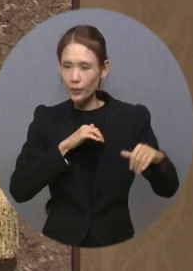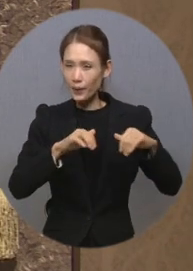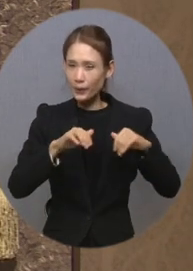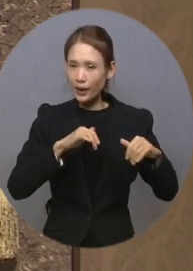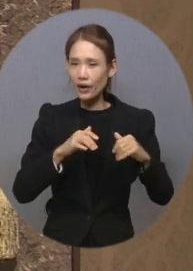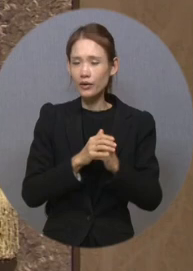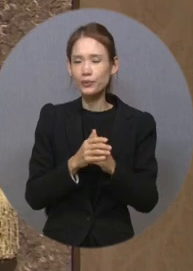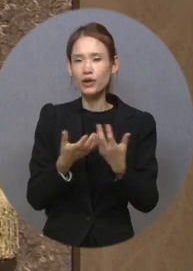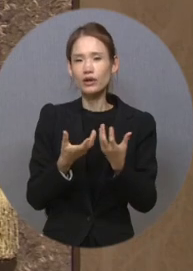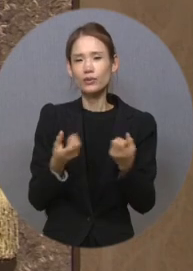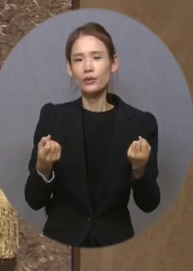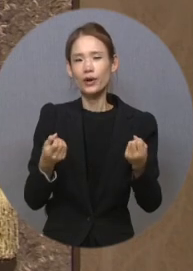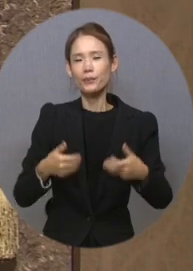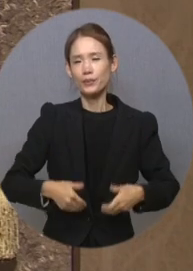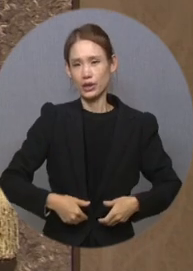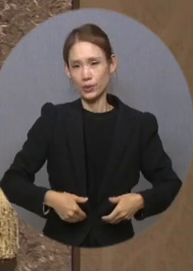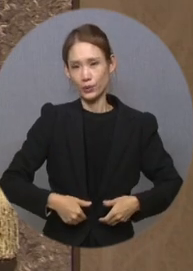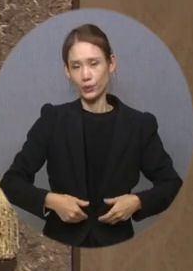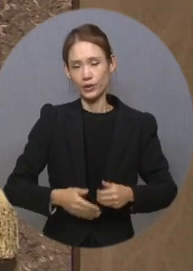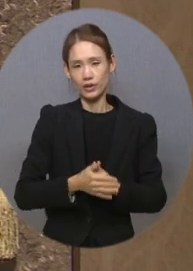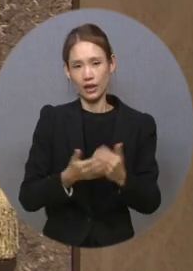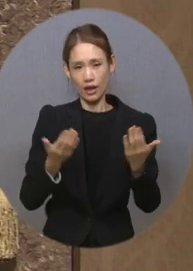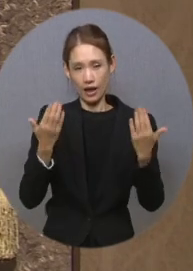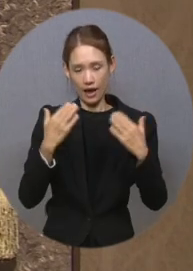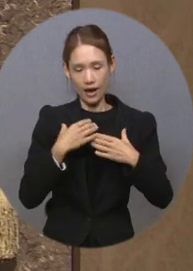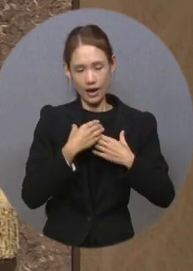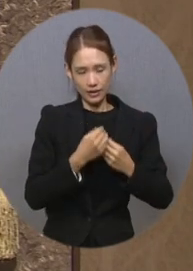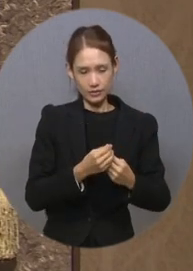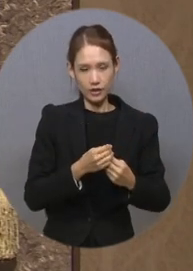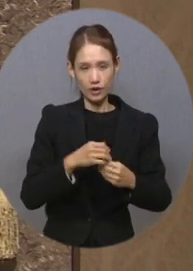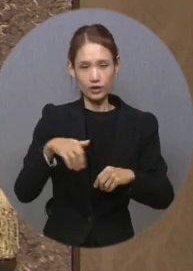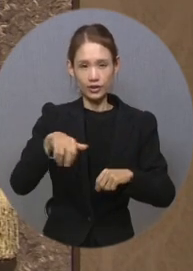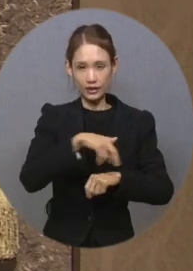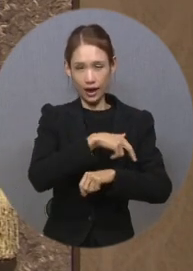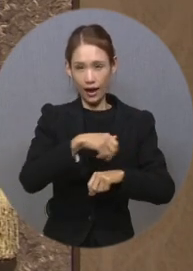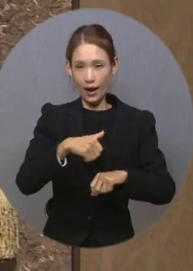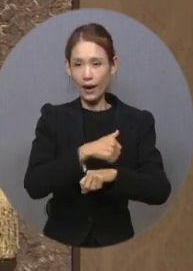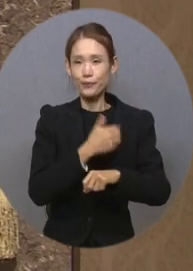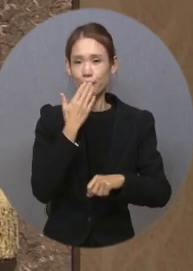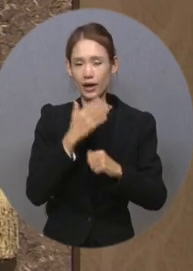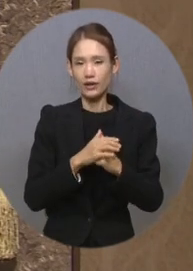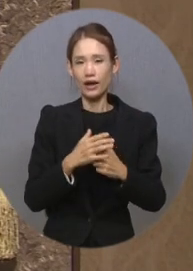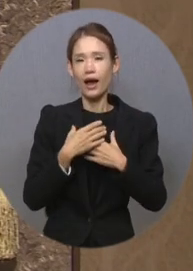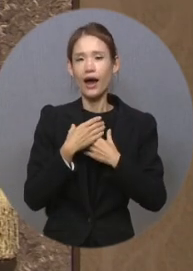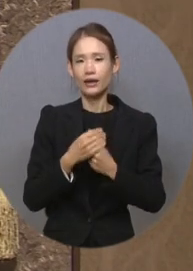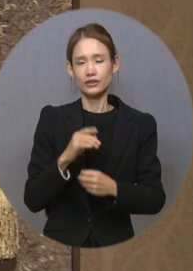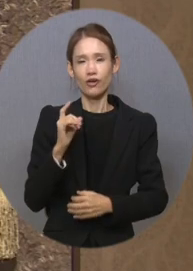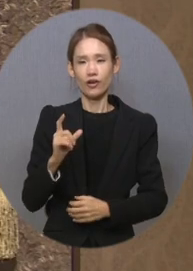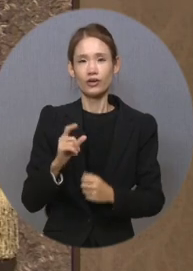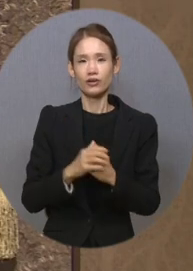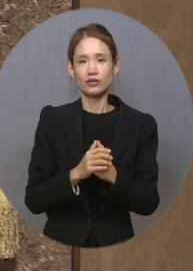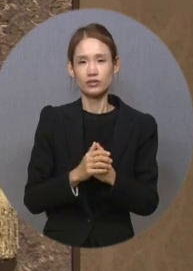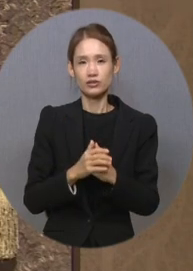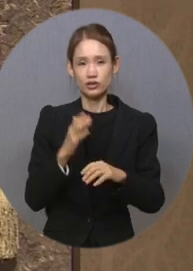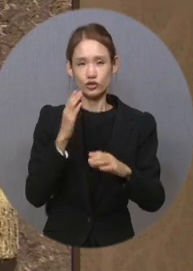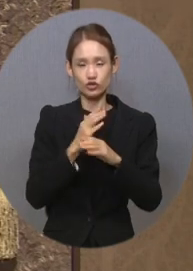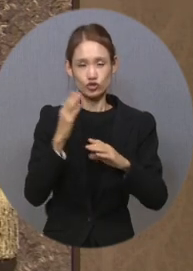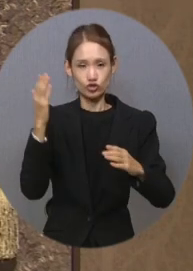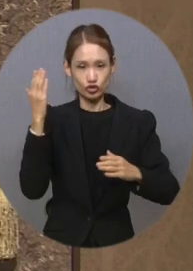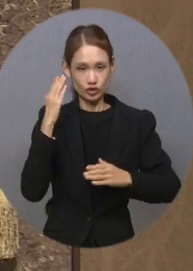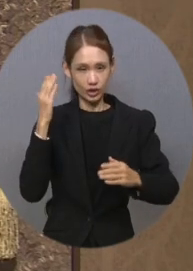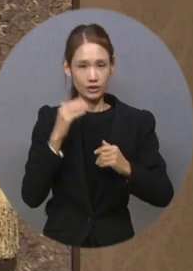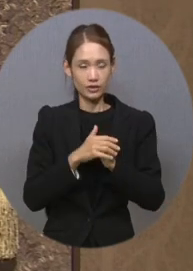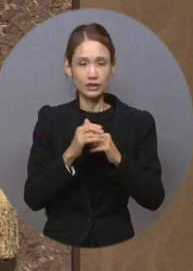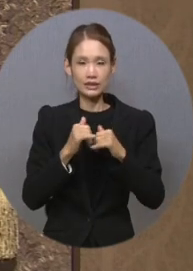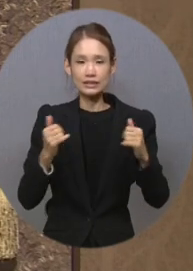우리 학생들이 안전하게 등하교 길에 예, 하도록 안전을 좀 중시하고요. 우리 중학생들은 아무래도 이제